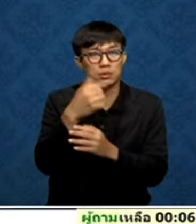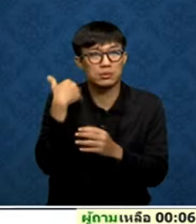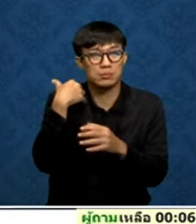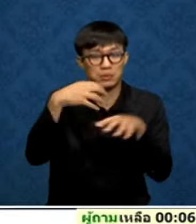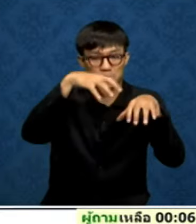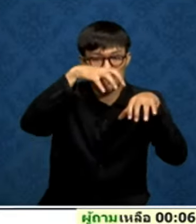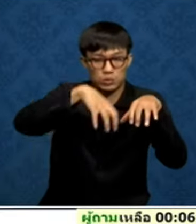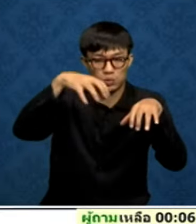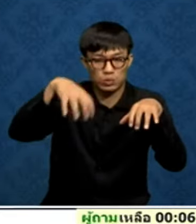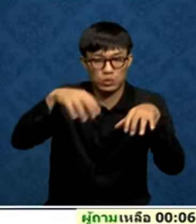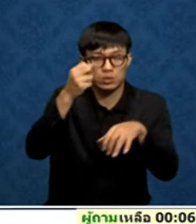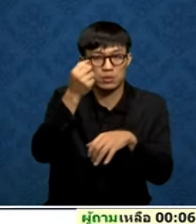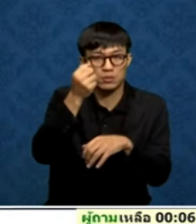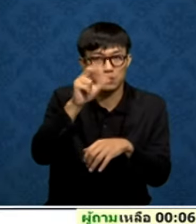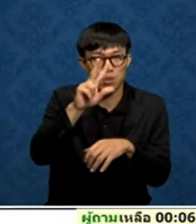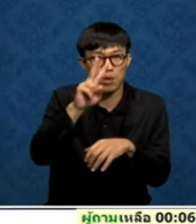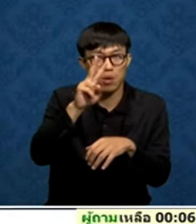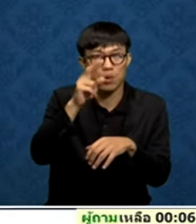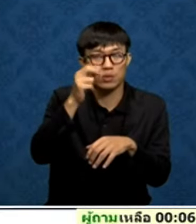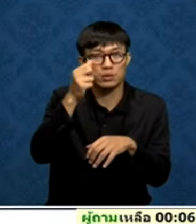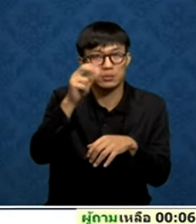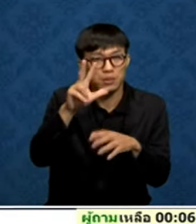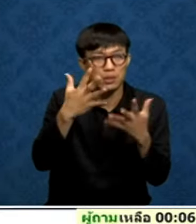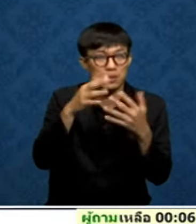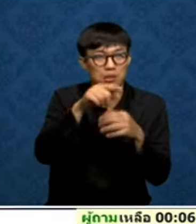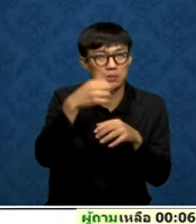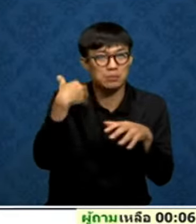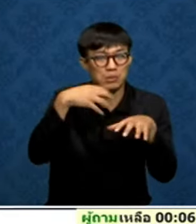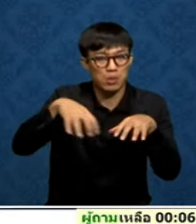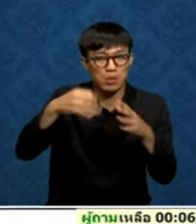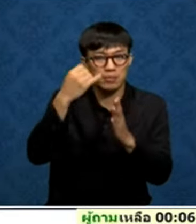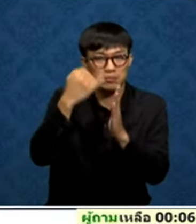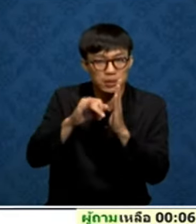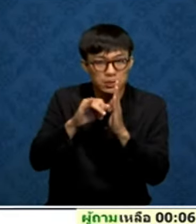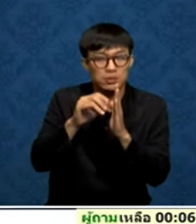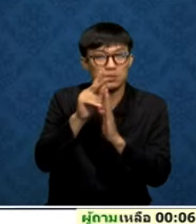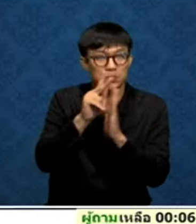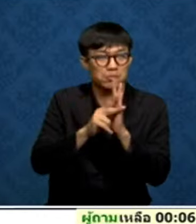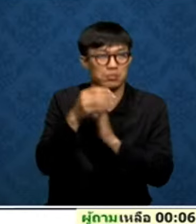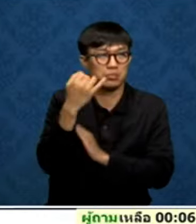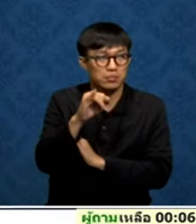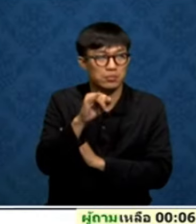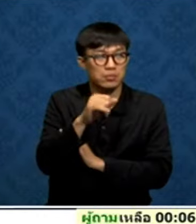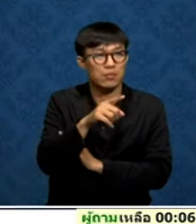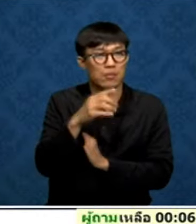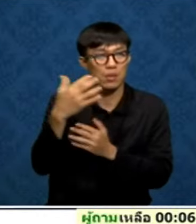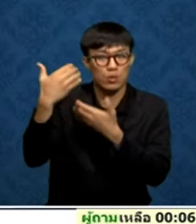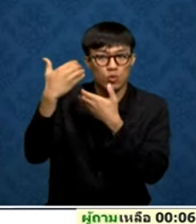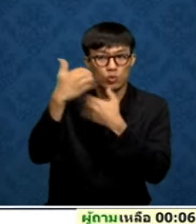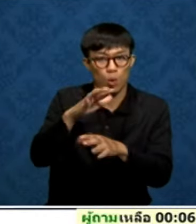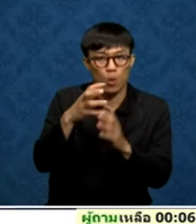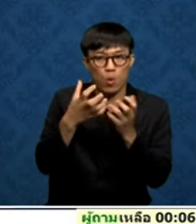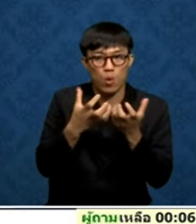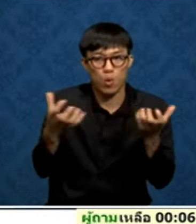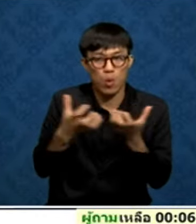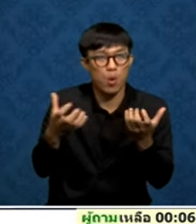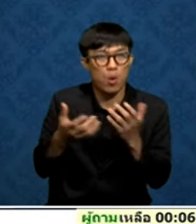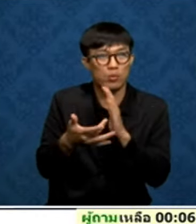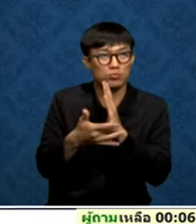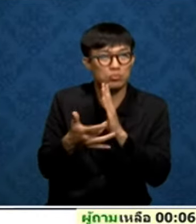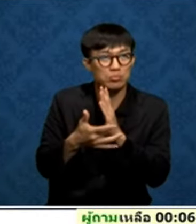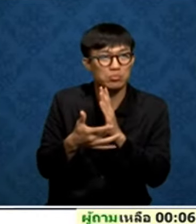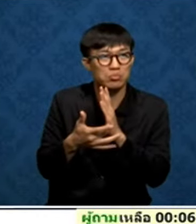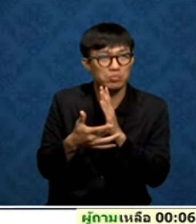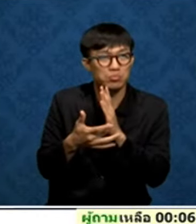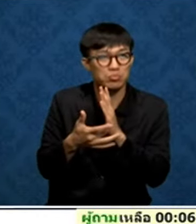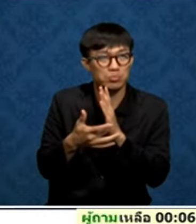กดังครับประกอบกิจการผิดประเภทนะครับจากที่ได้ขออนุญาตไว้นะครับนำเข้าขยะอิเล็กทรอนิกส์มาครับจากประเทศจีนครับ